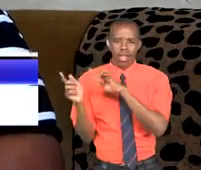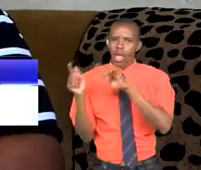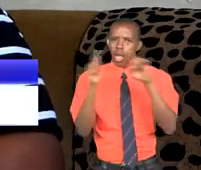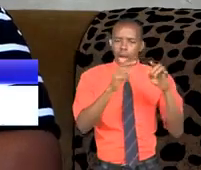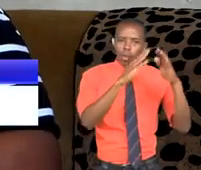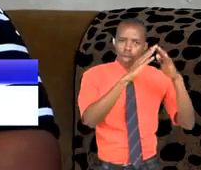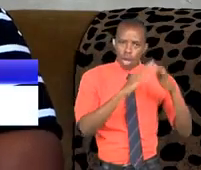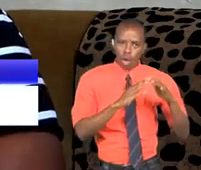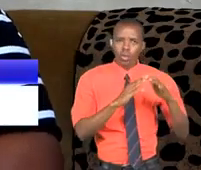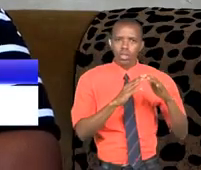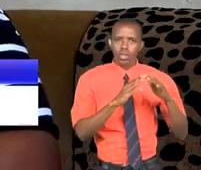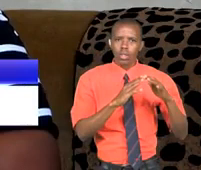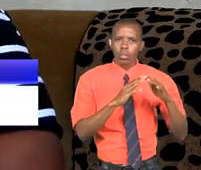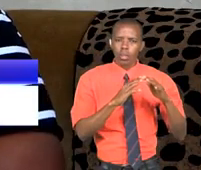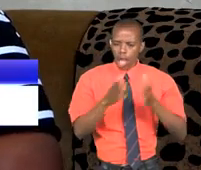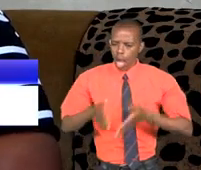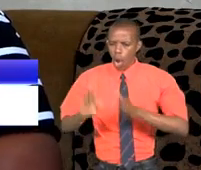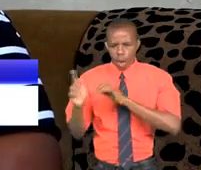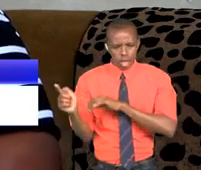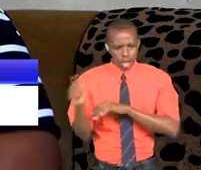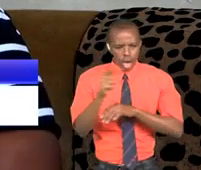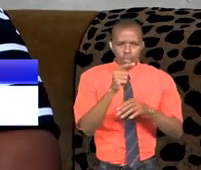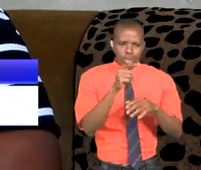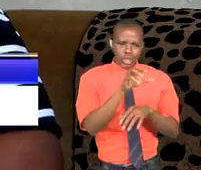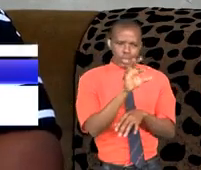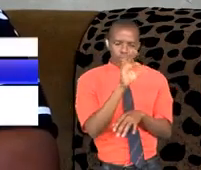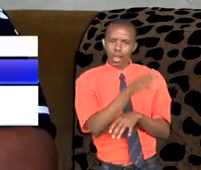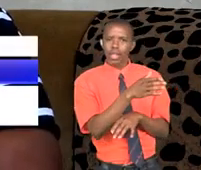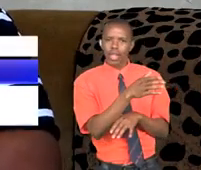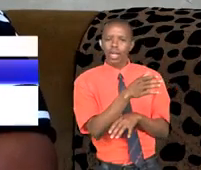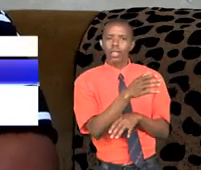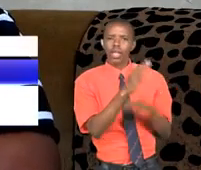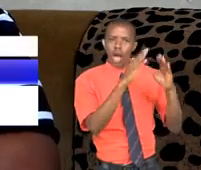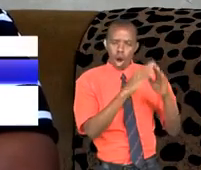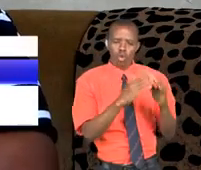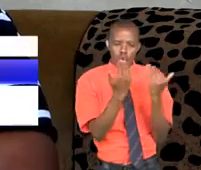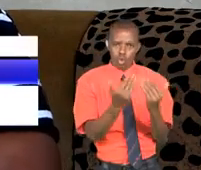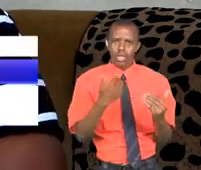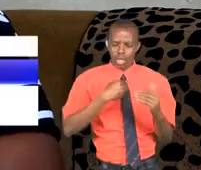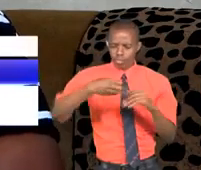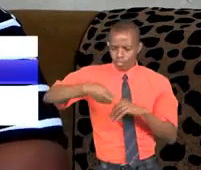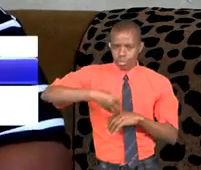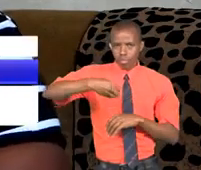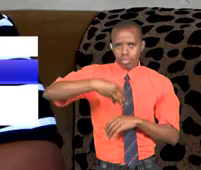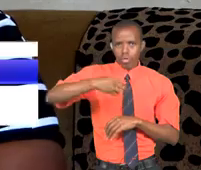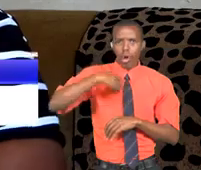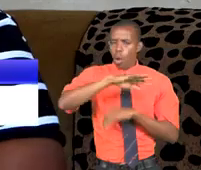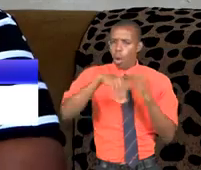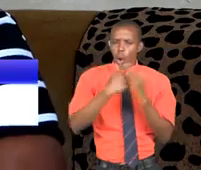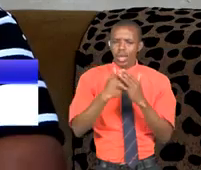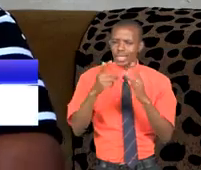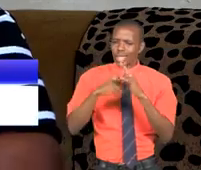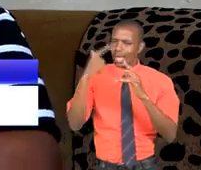kwa nyumba, katoka kwa barabara nikawapata hapa kwa nyumba. Watoto wakaanza kunielezea. Tulianza kulia sisi wote nyumba mzima